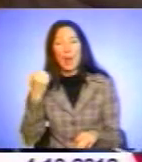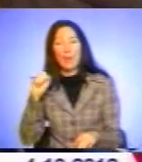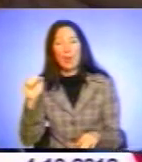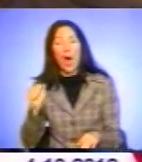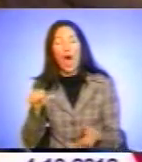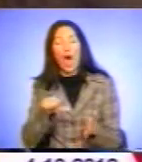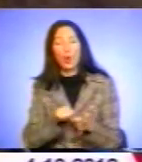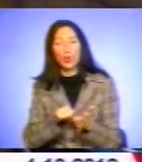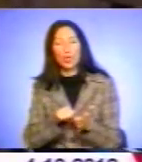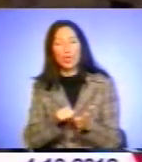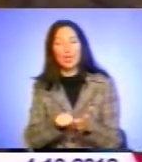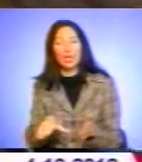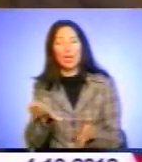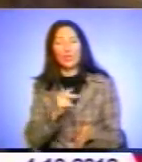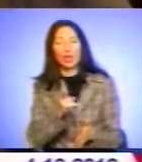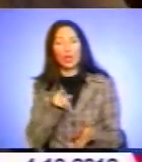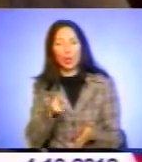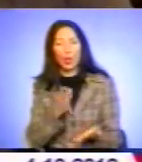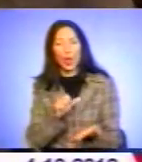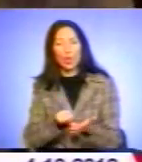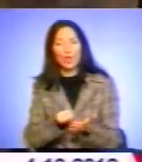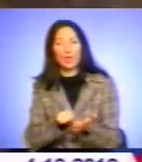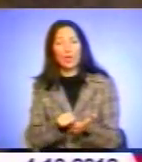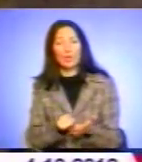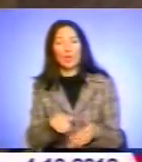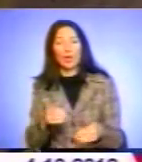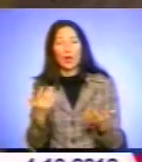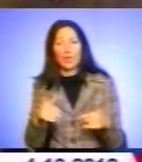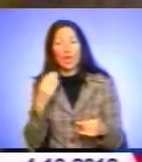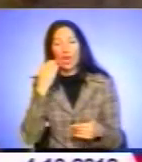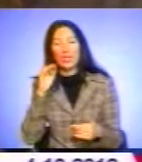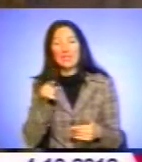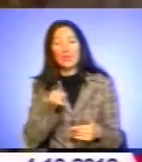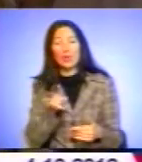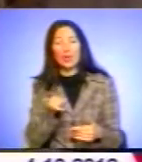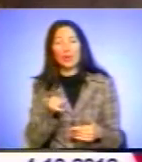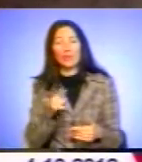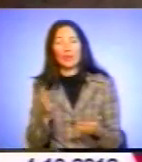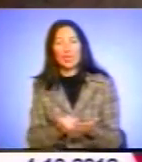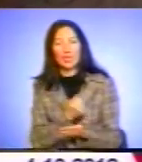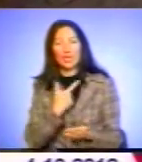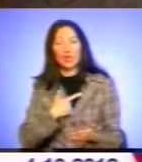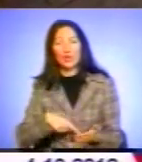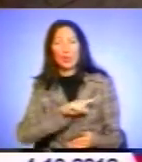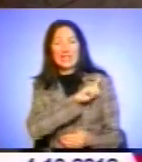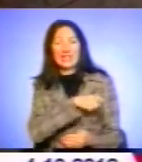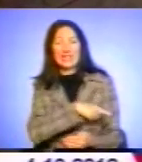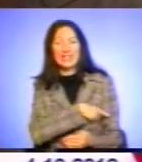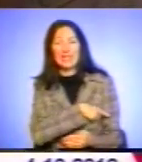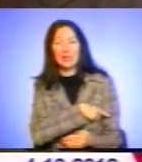І всі, хто тут участвує, по-моєму, вже краще тільки тим, що вони знайшли в собі